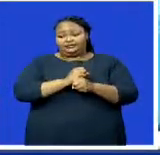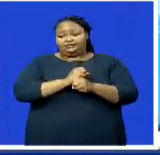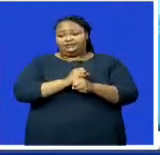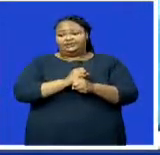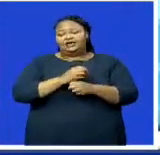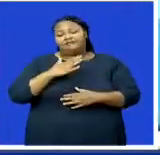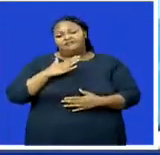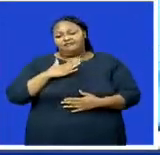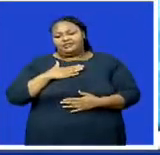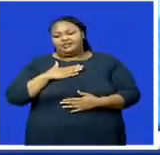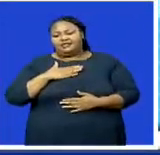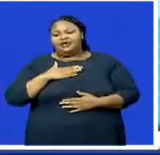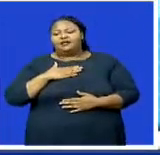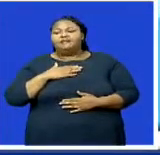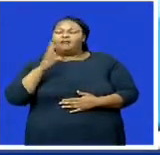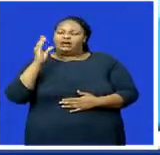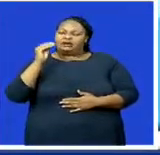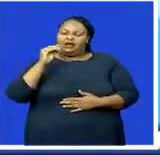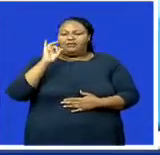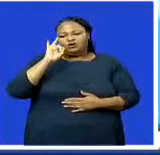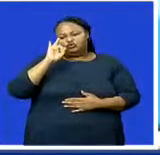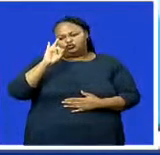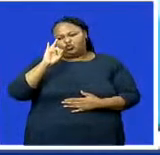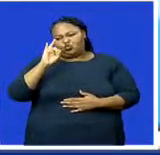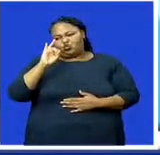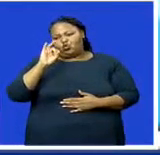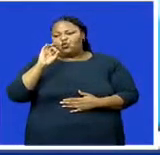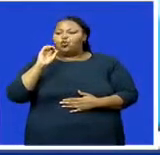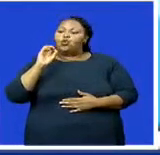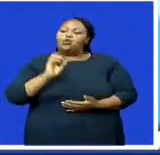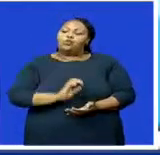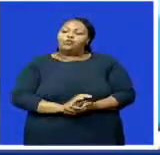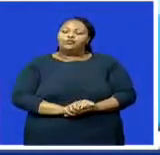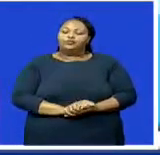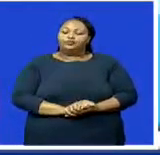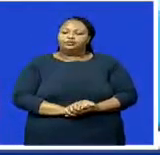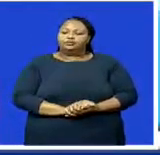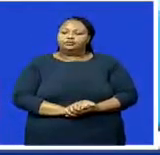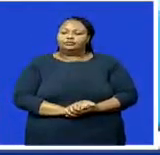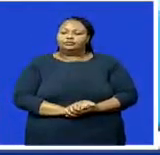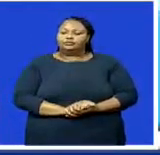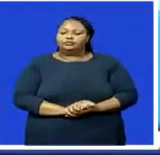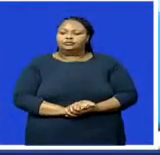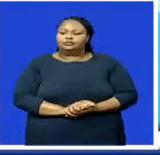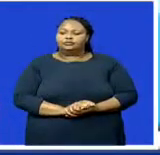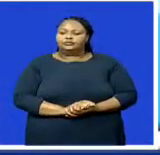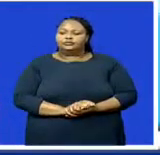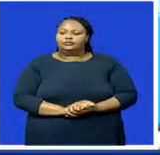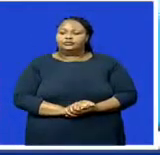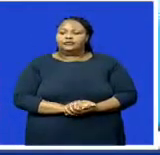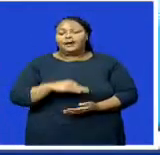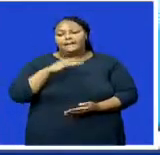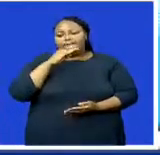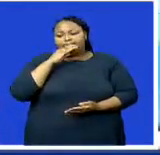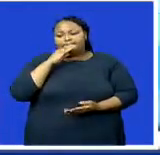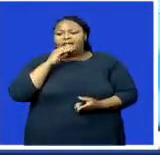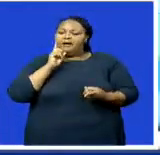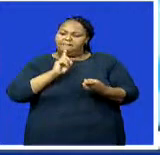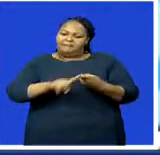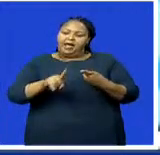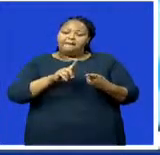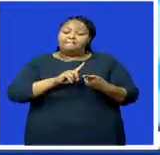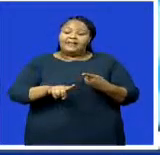second. So I've won more than I've come second. So kuba kuthi mi say that nje ukuthi